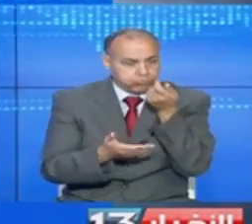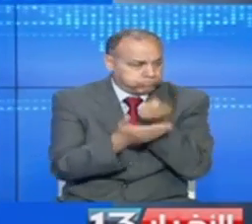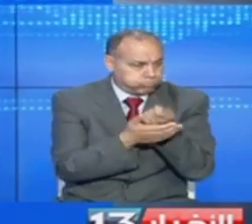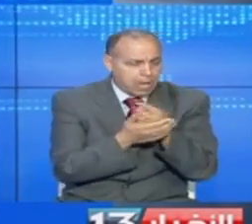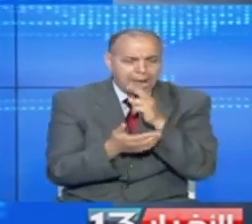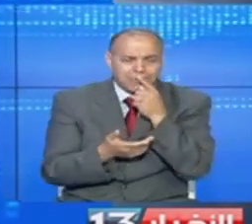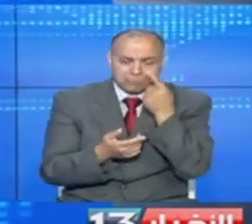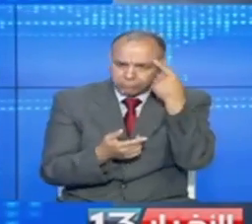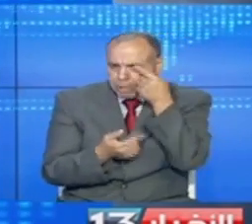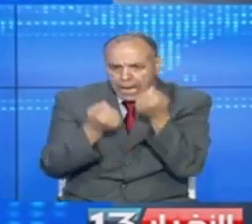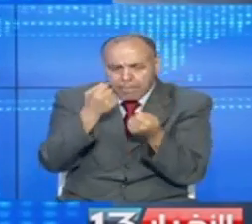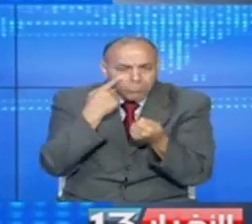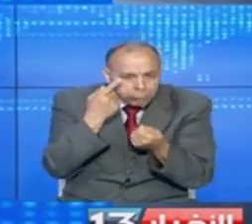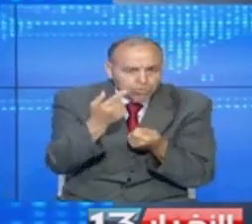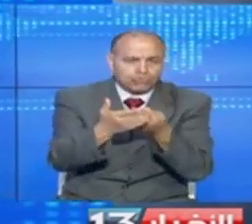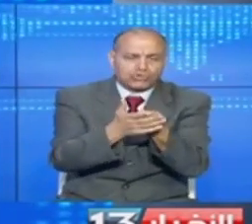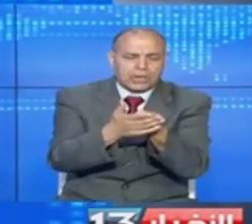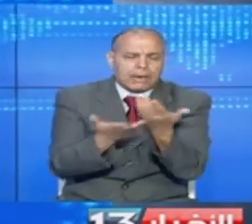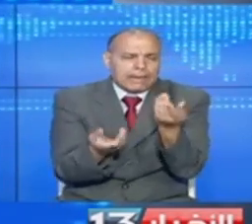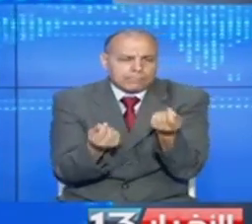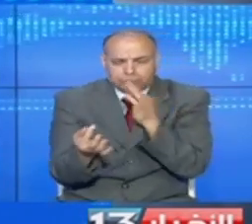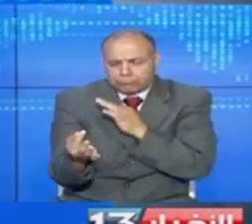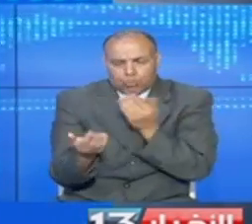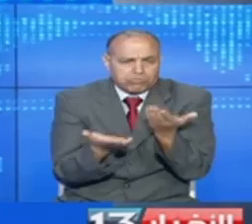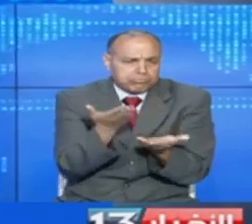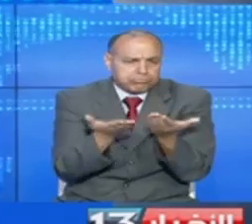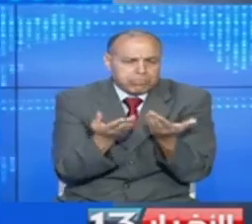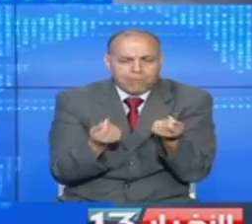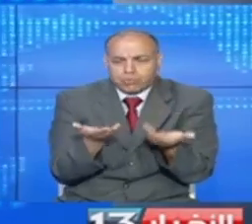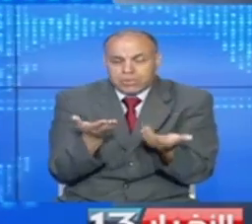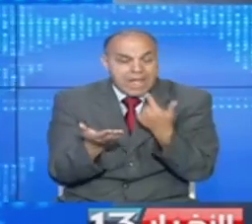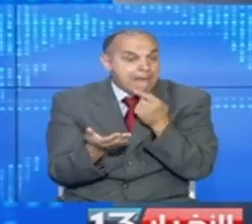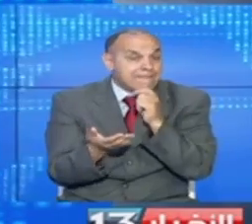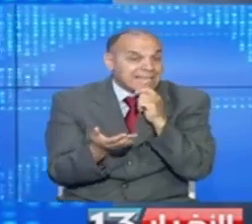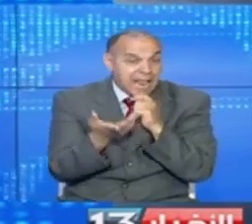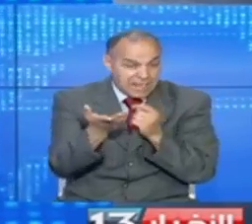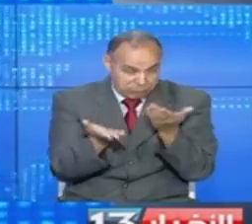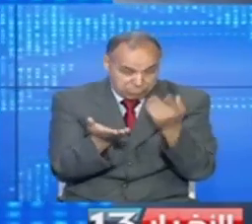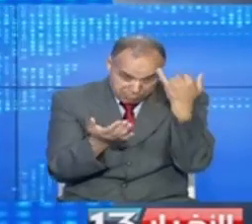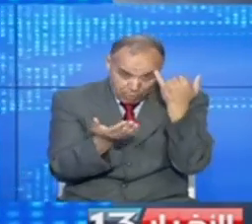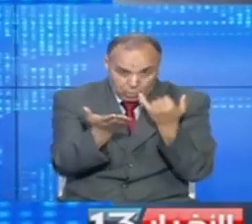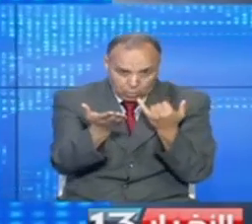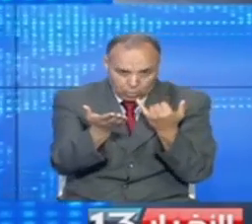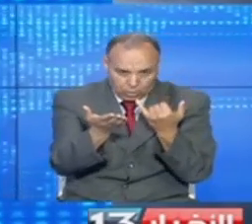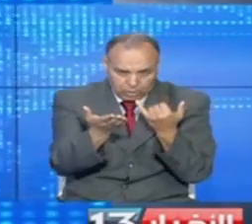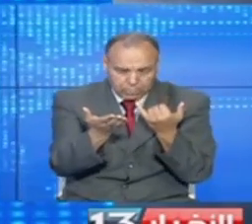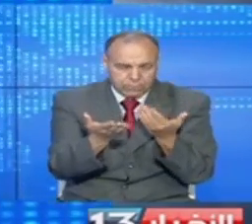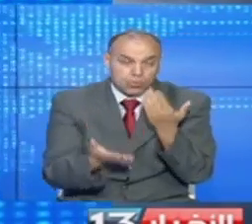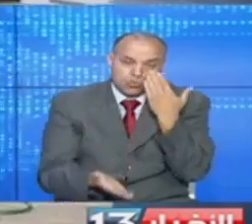العادة ظلته في سيارة تقارب بين الجودة والسعر، فهل ما زالت هذه المقاربة متاحة